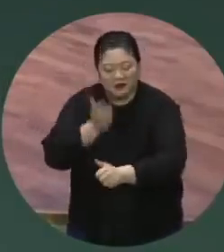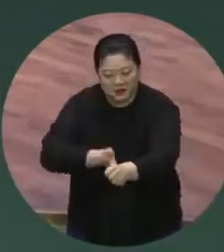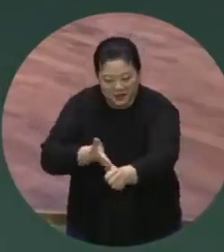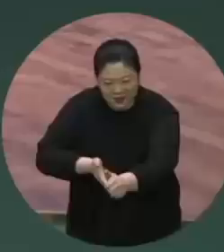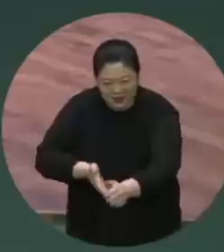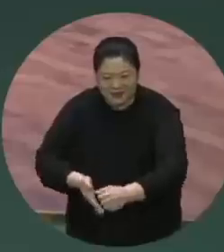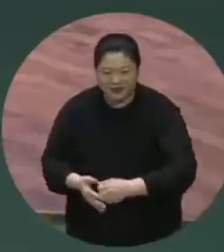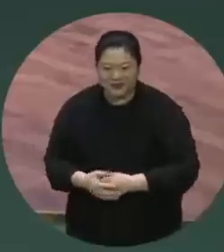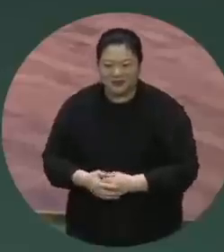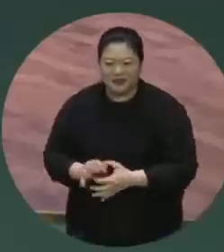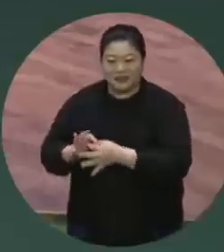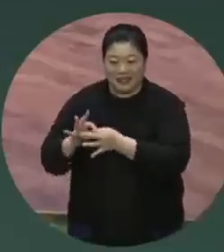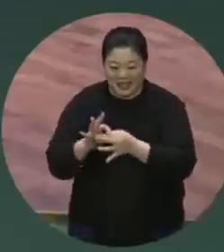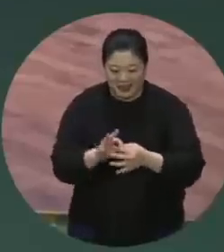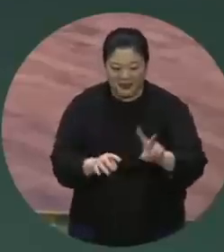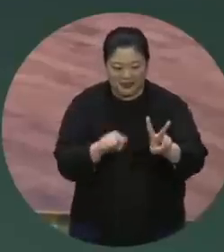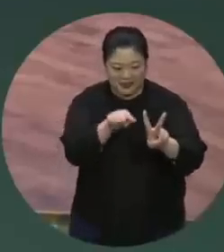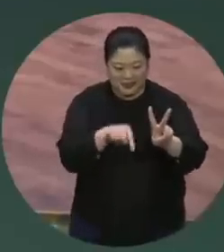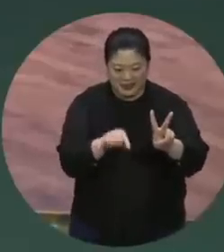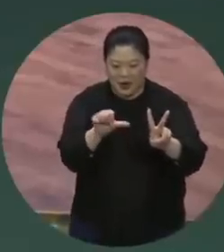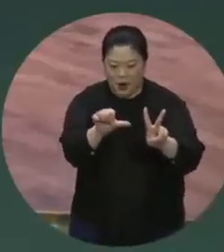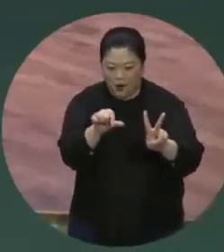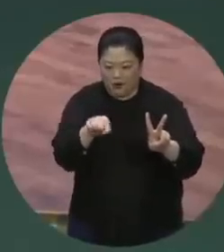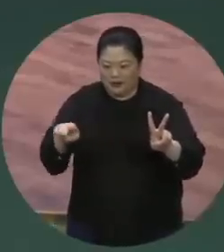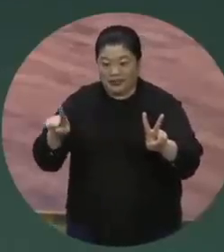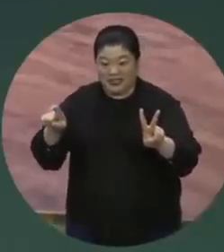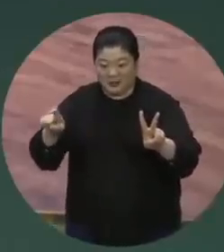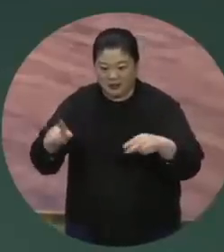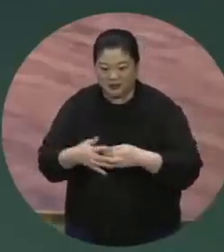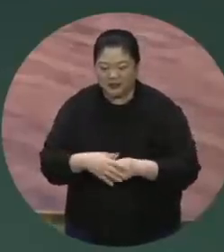계속해서 묵상하시기 바랍니다. 양치질하면서도